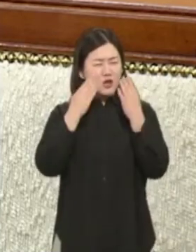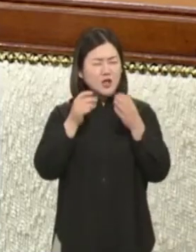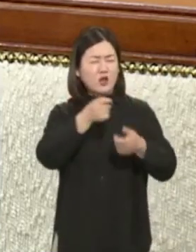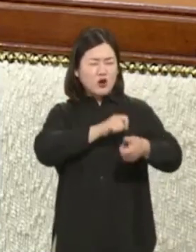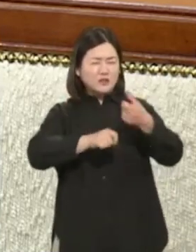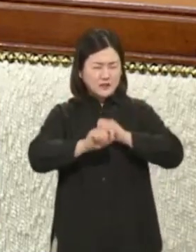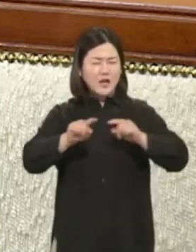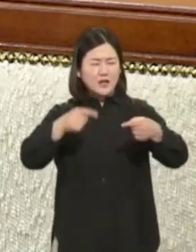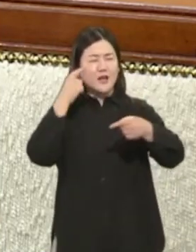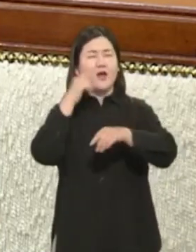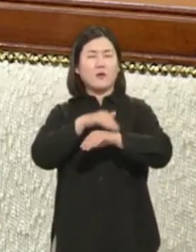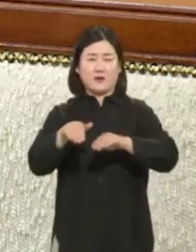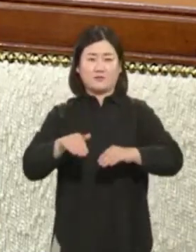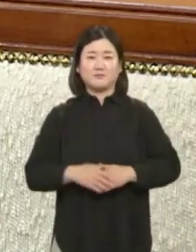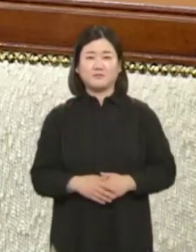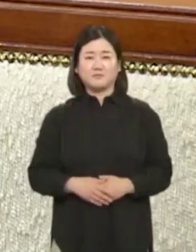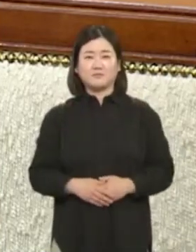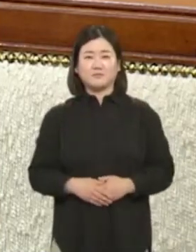기업유치에 적극 나서기로 했습니다